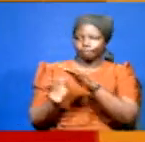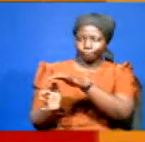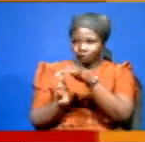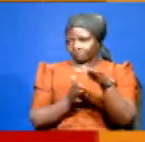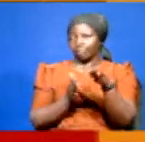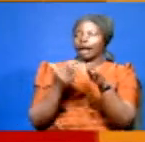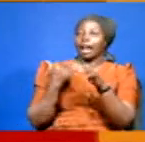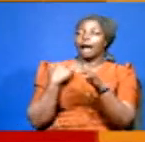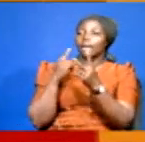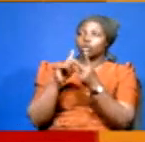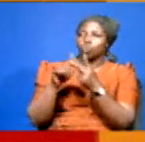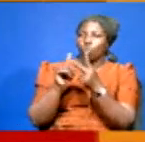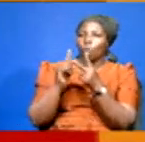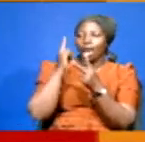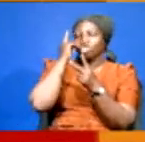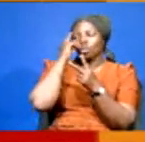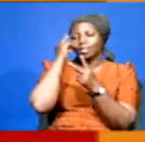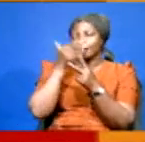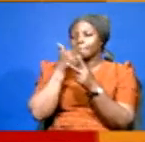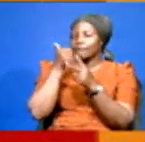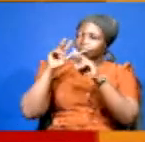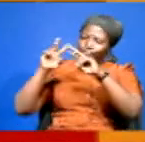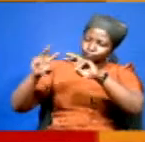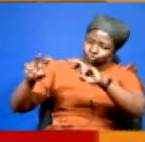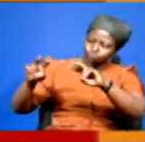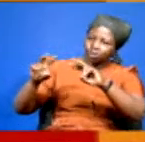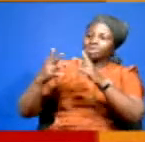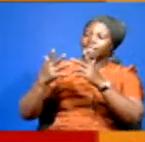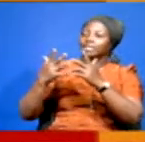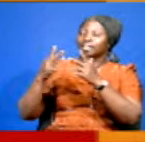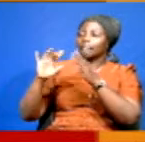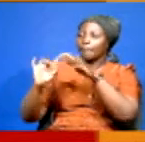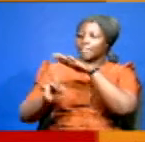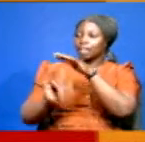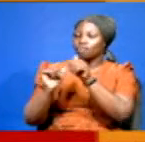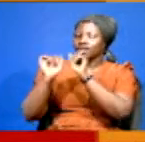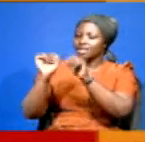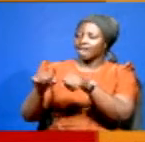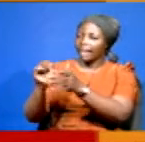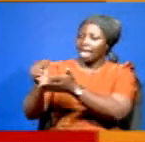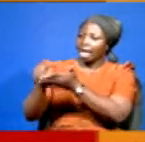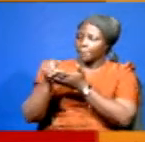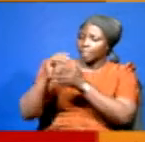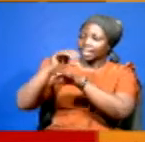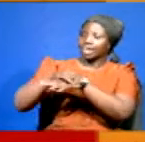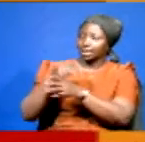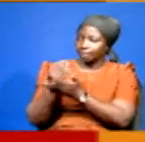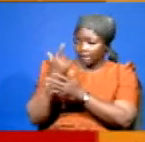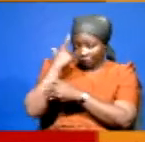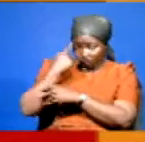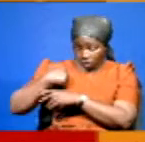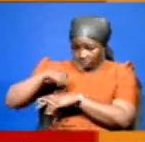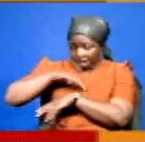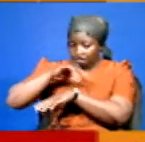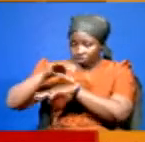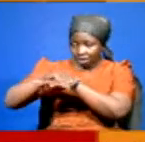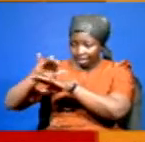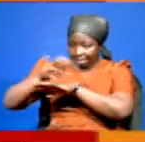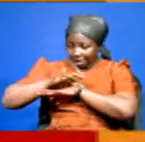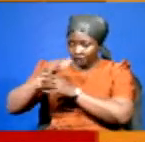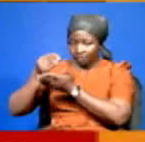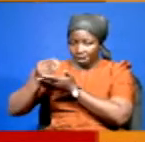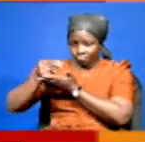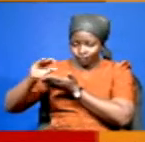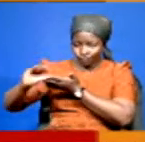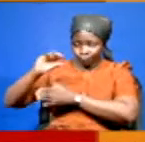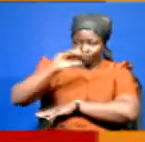wizara zinatumia pesa, ili tutafute pesa ile extra ya kuweka kwa economy. Na tumeangalia kwamba tumekatakata zile expenditures